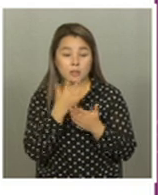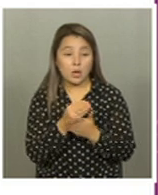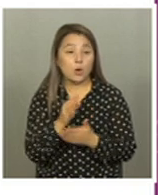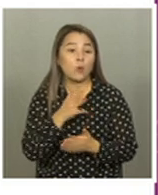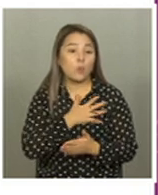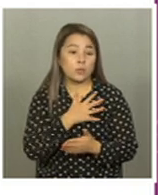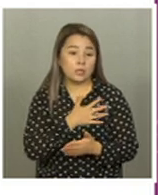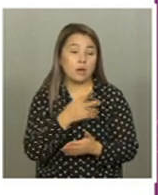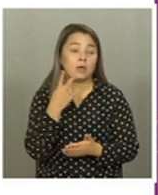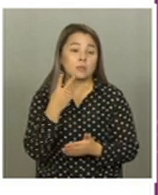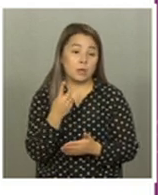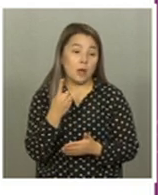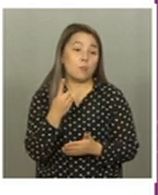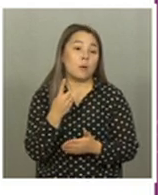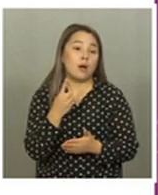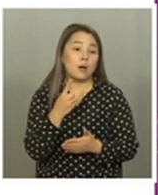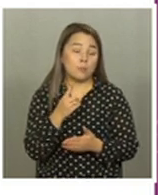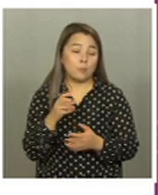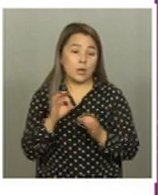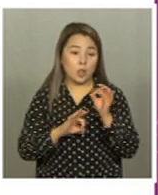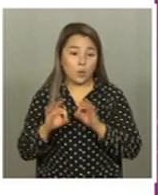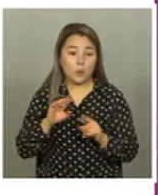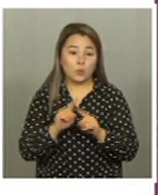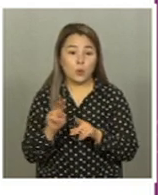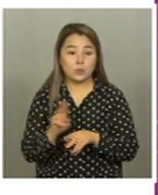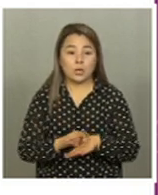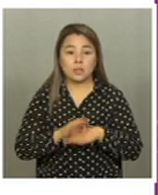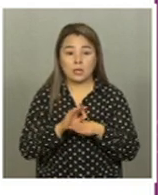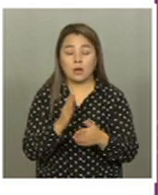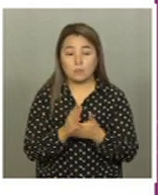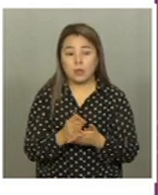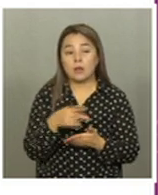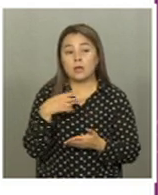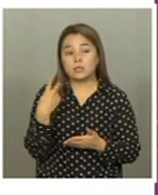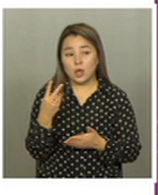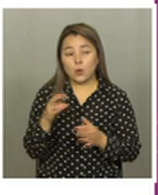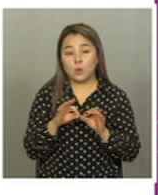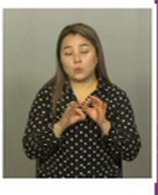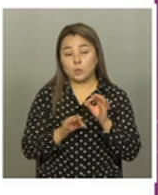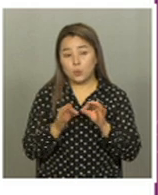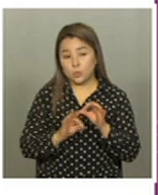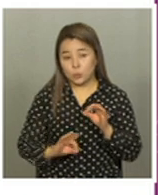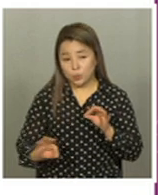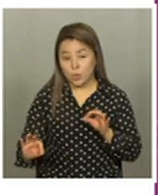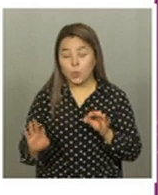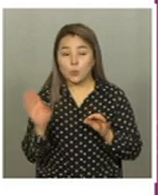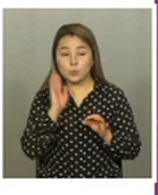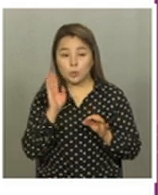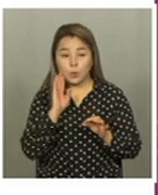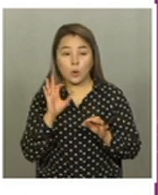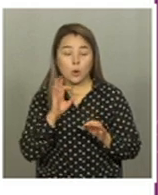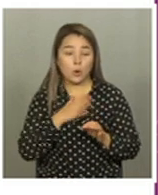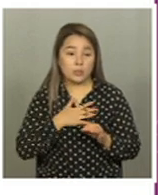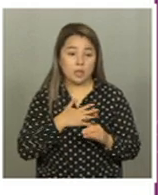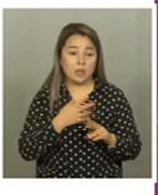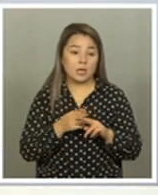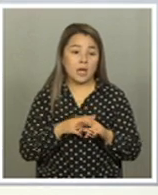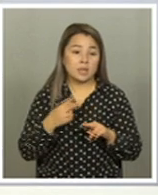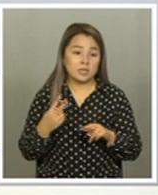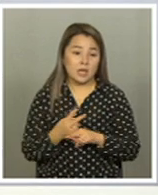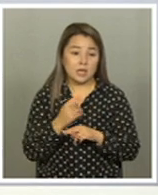бір молекуласы түзіледі. Сондықтан екінші түтікте сутек оттекке қарағанда екі есе көп